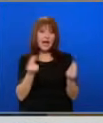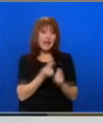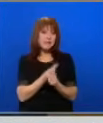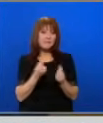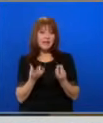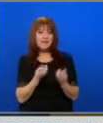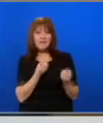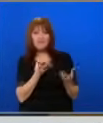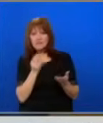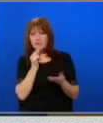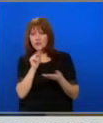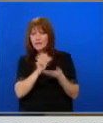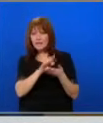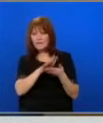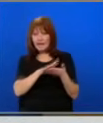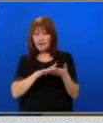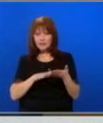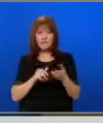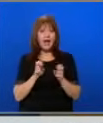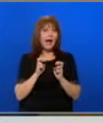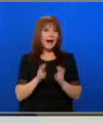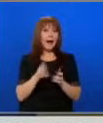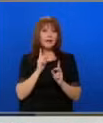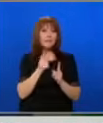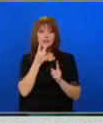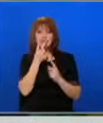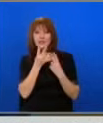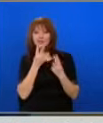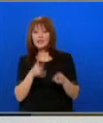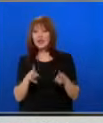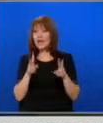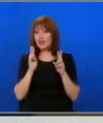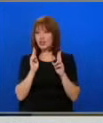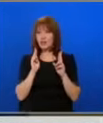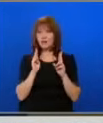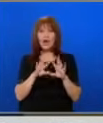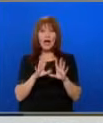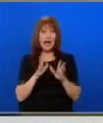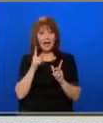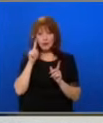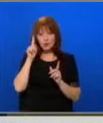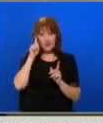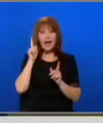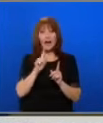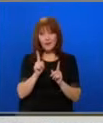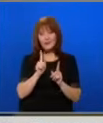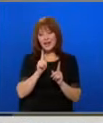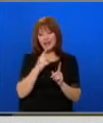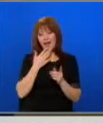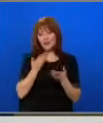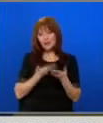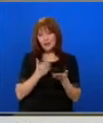възможни текстове на това как би могло да изглежда едно решение. Но, както знаете, докато не е договорено, всичко